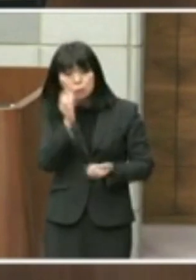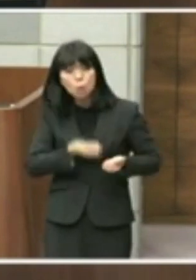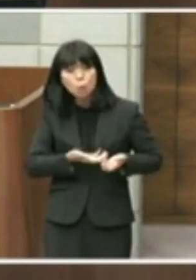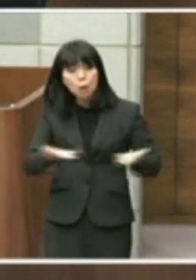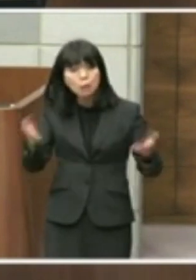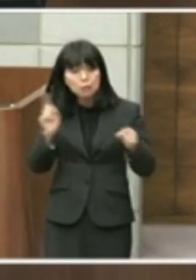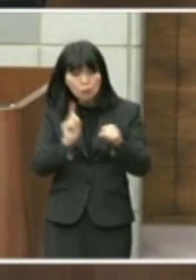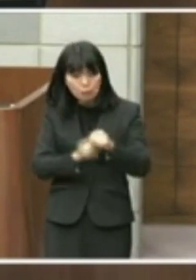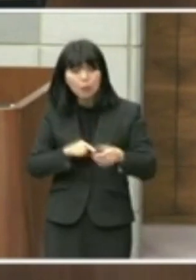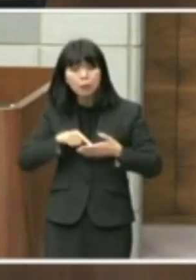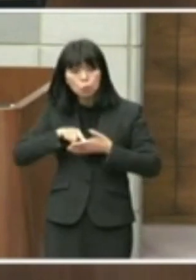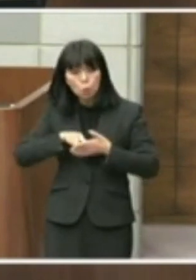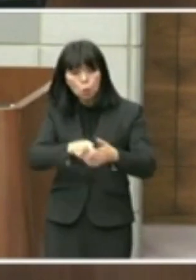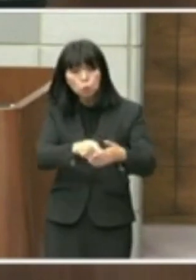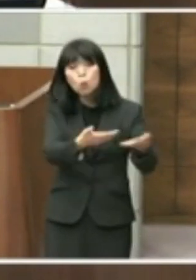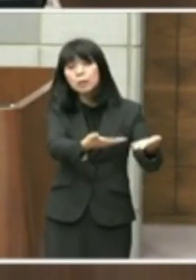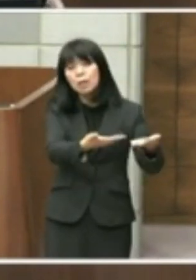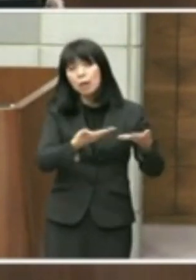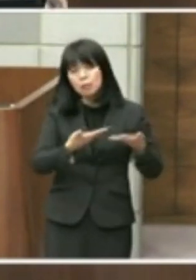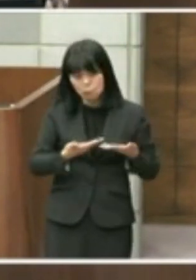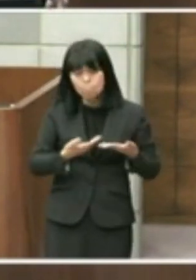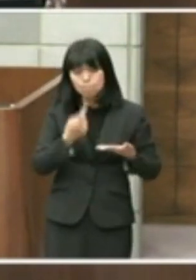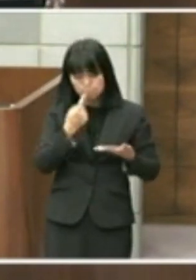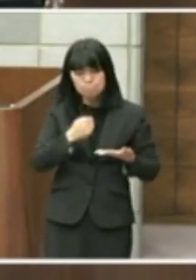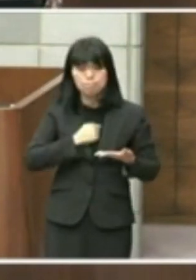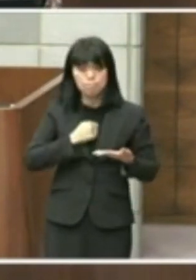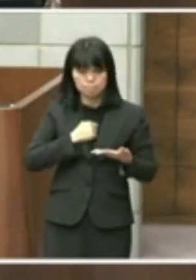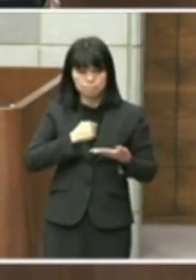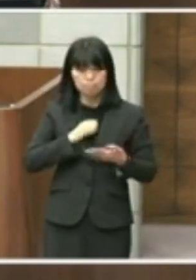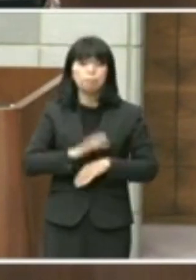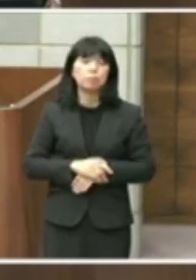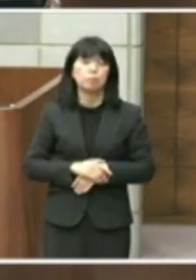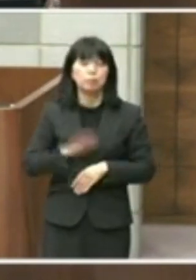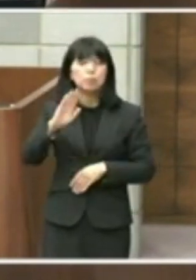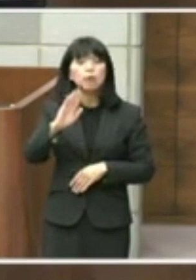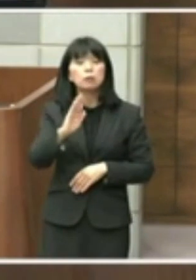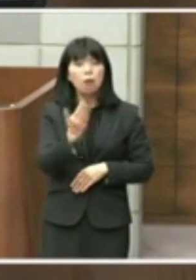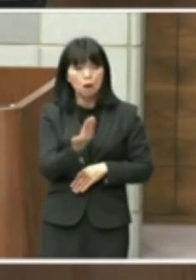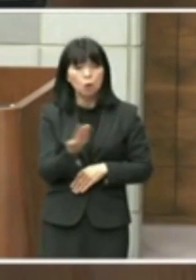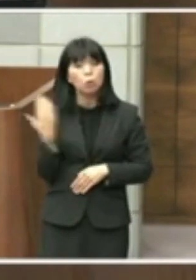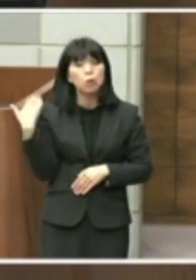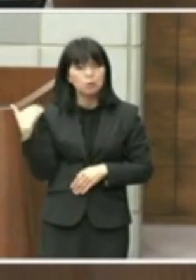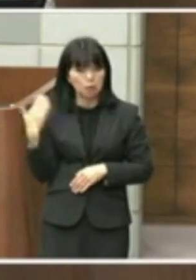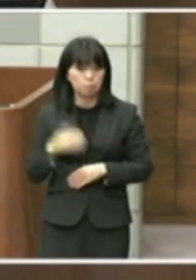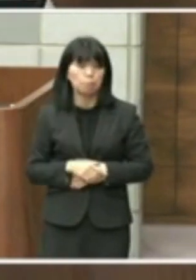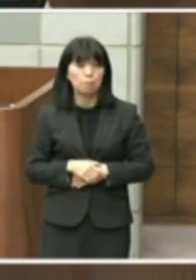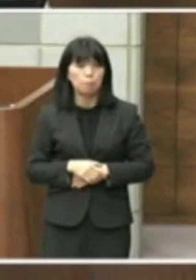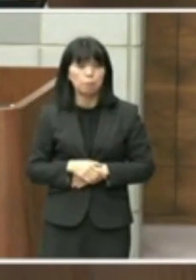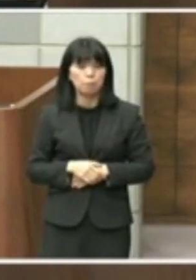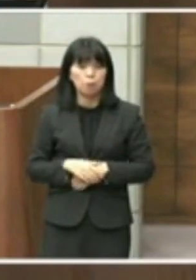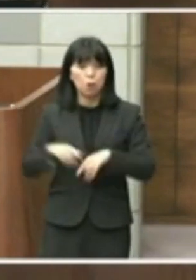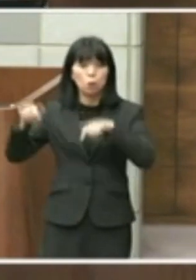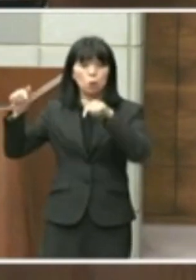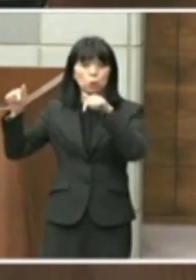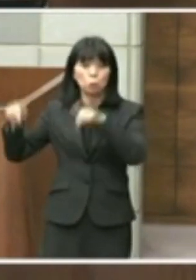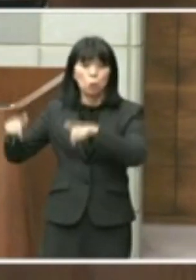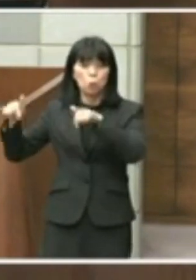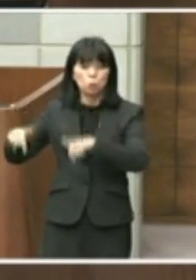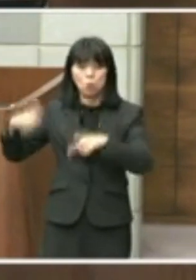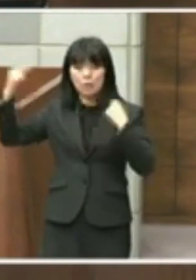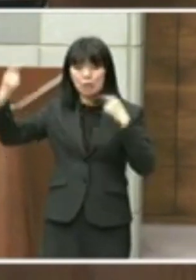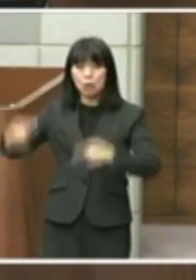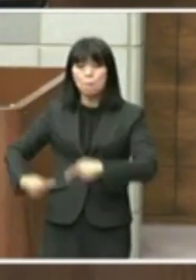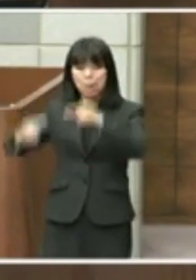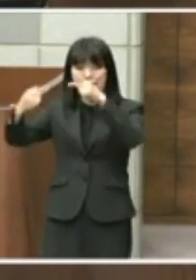ご尽力いただいているものと認識しています。しかしながら先般京都大学名誉教授